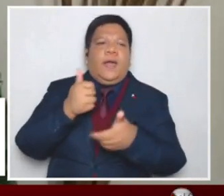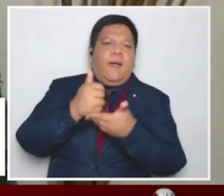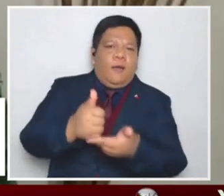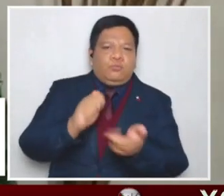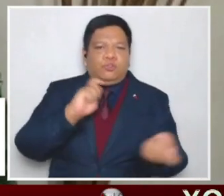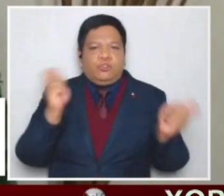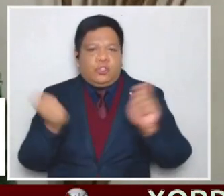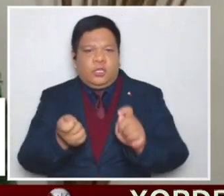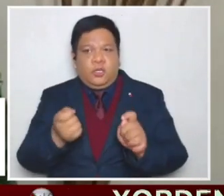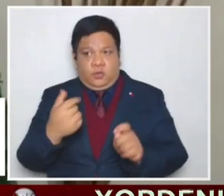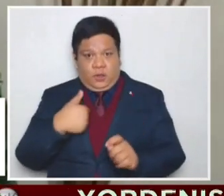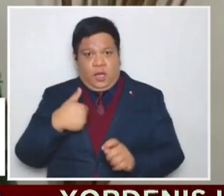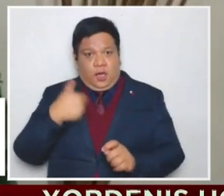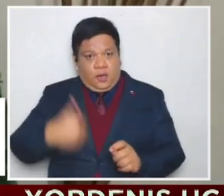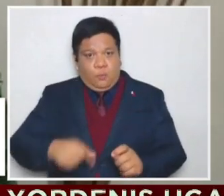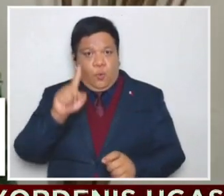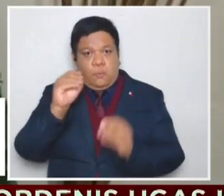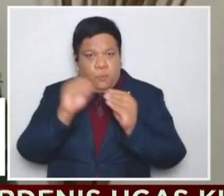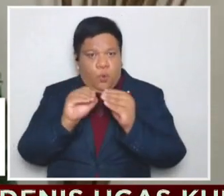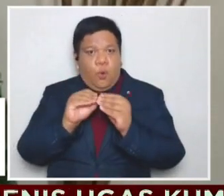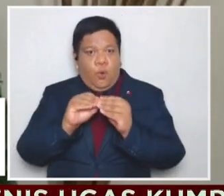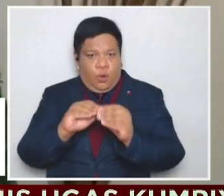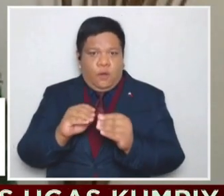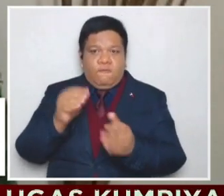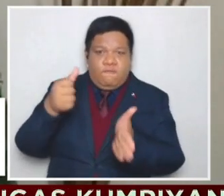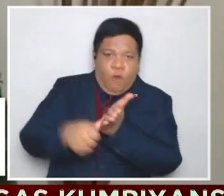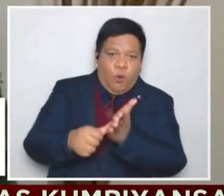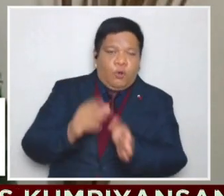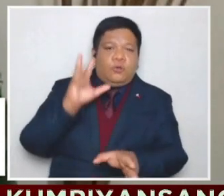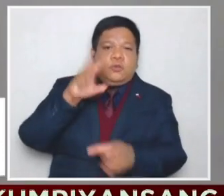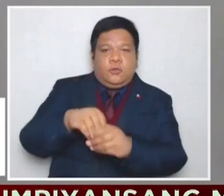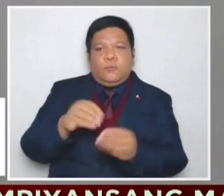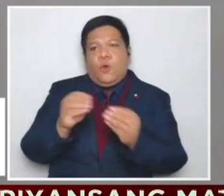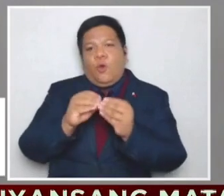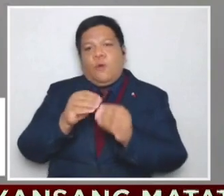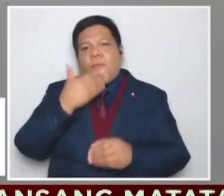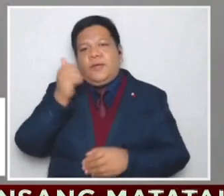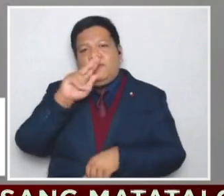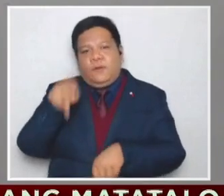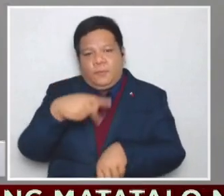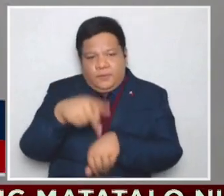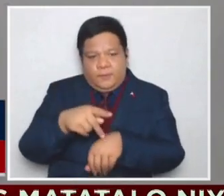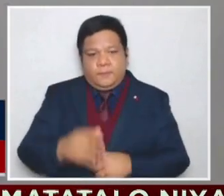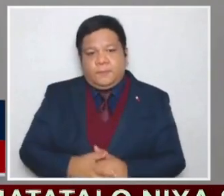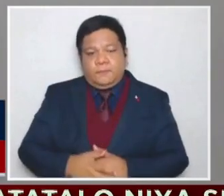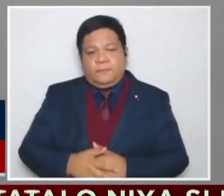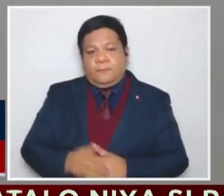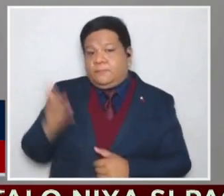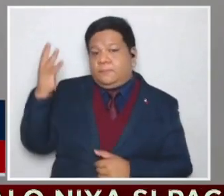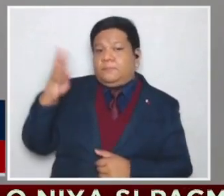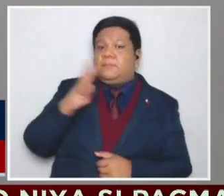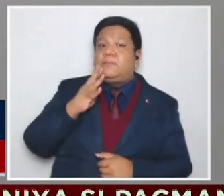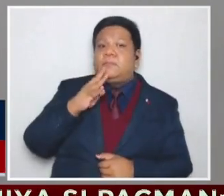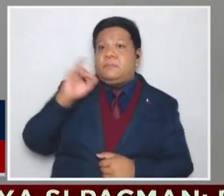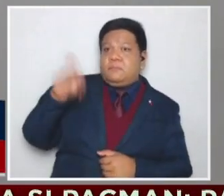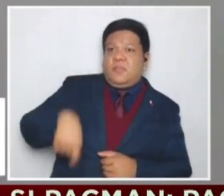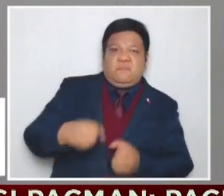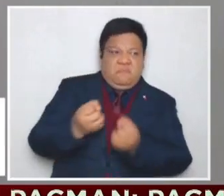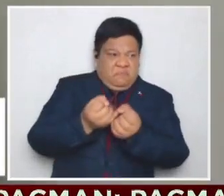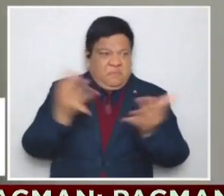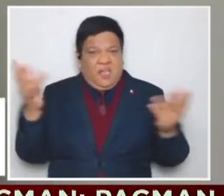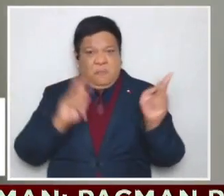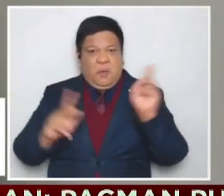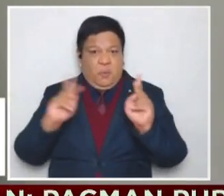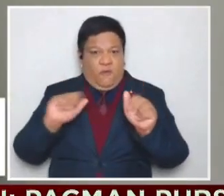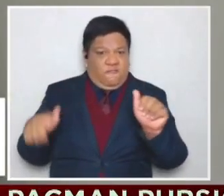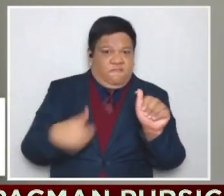bakit gaganda ang Pilipinas. Isa pa ako sa boboto. You don't have to have a million followers to be able to create